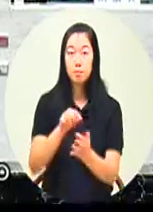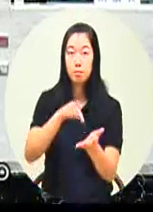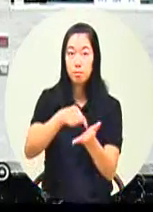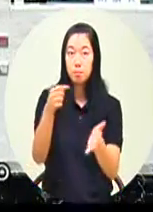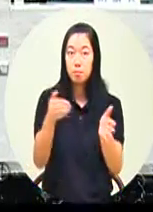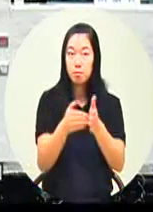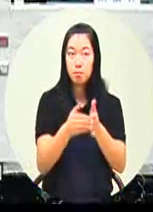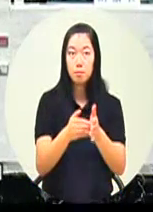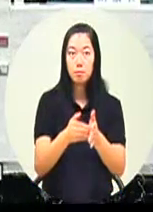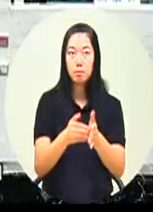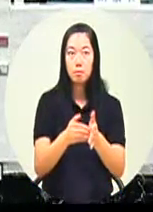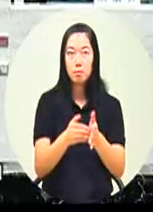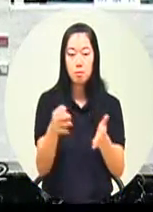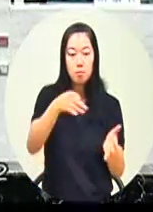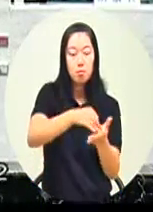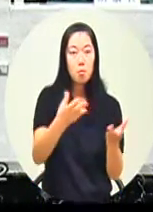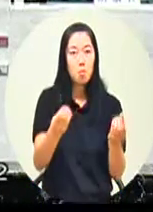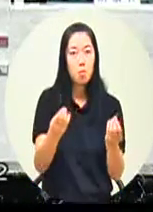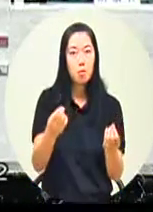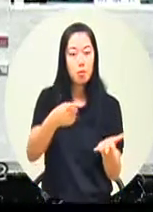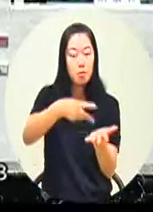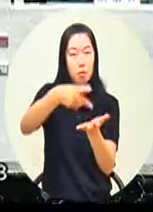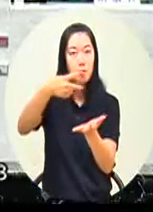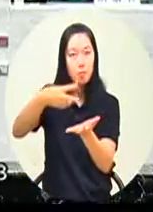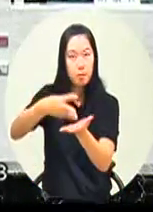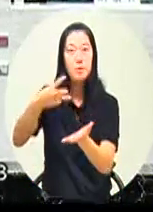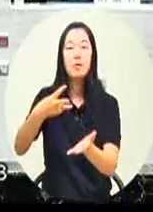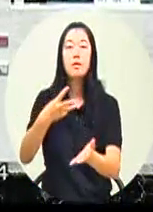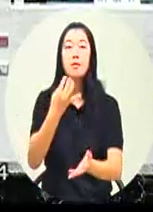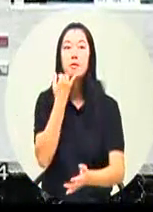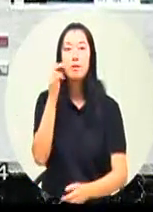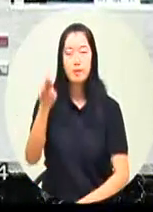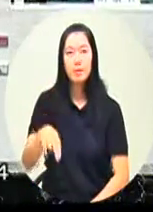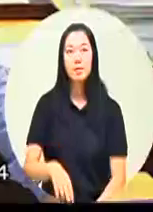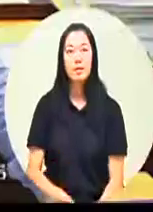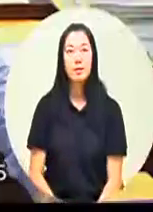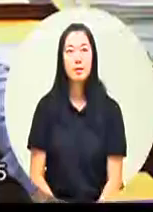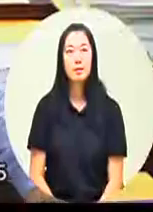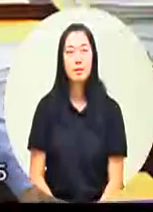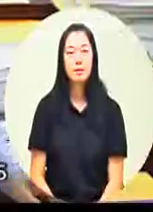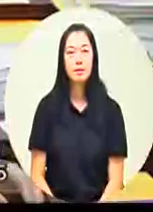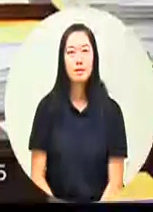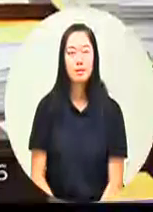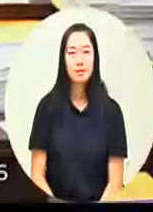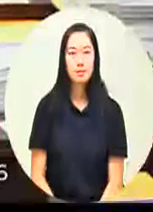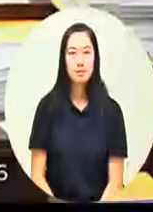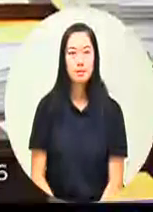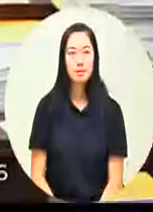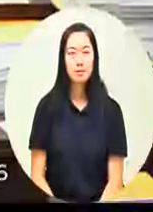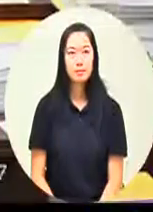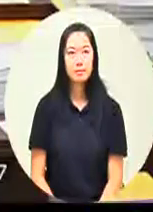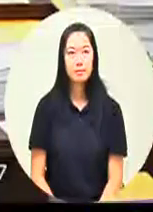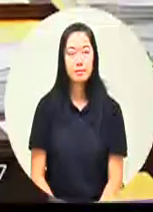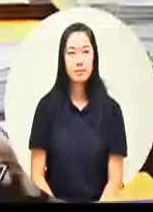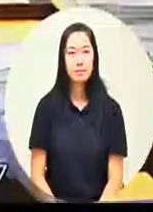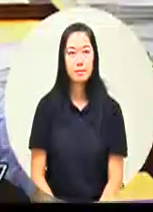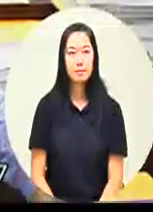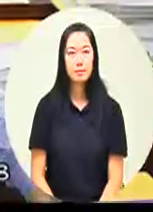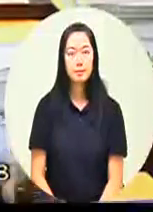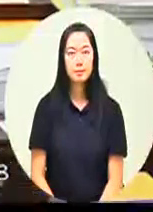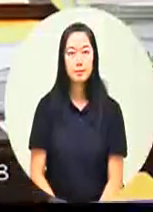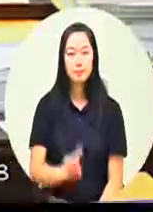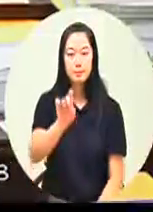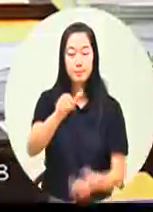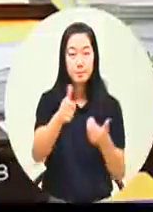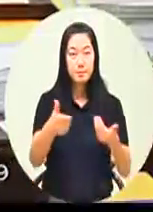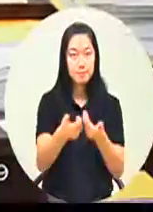之前没有登记就可以第二次、第三次，好吧？ 请那个外面门锁起来。 请开始十五分钟。 主